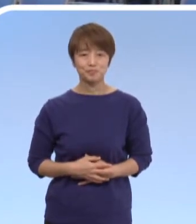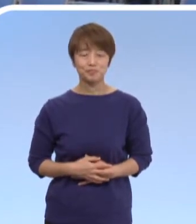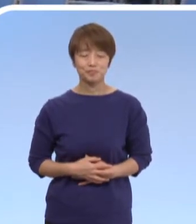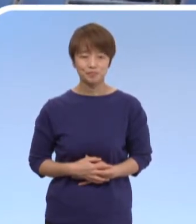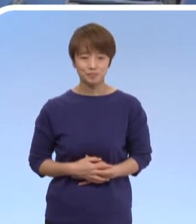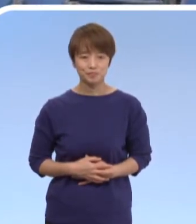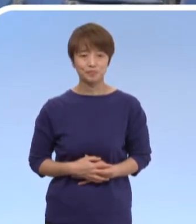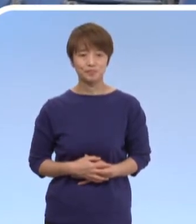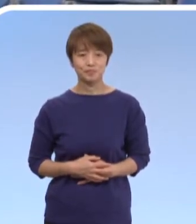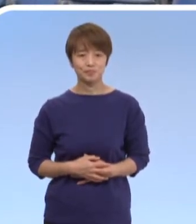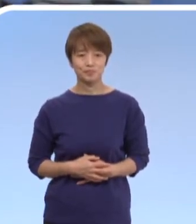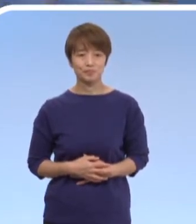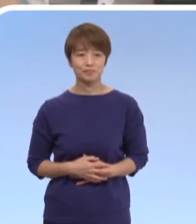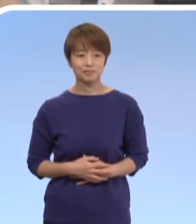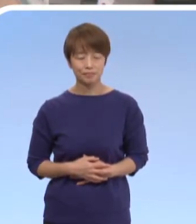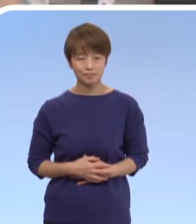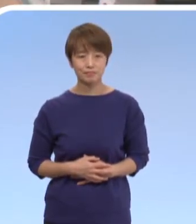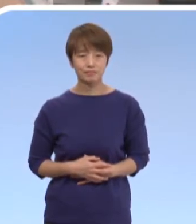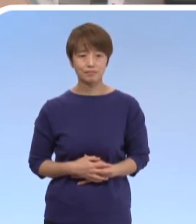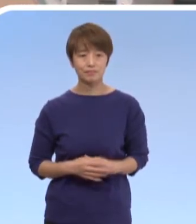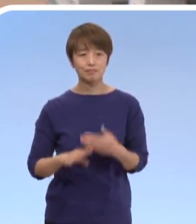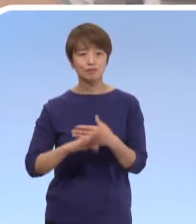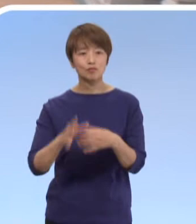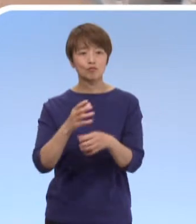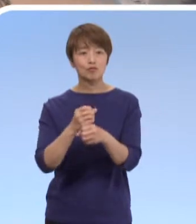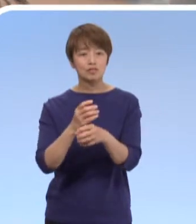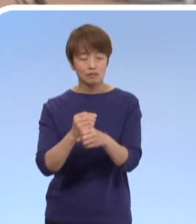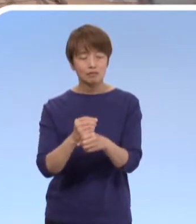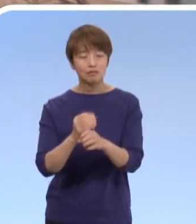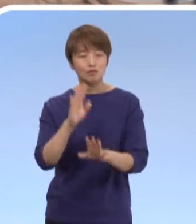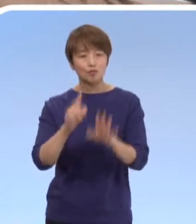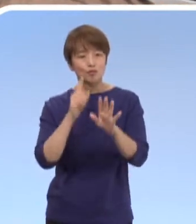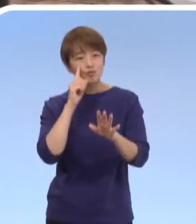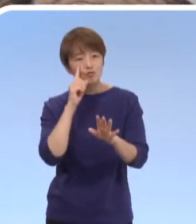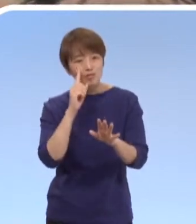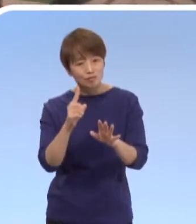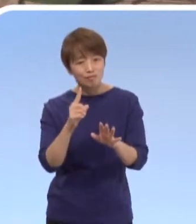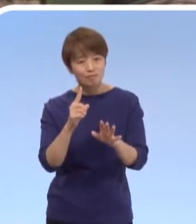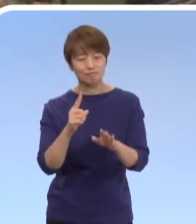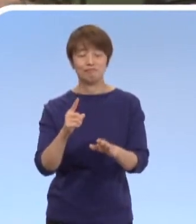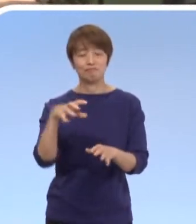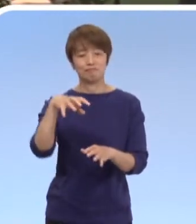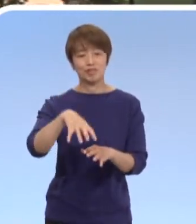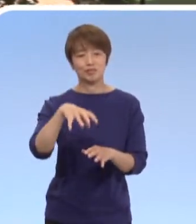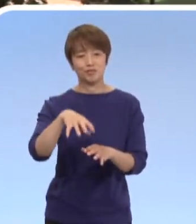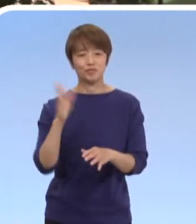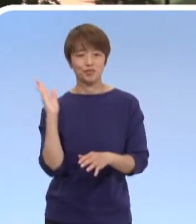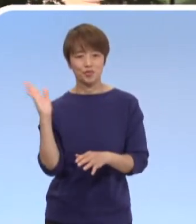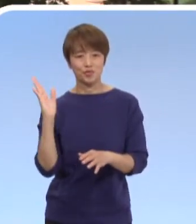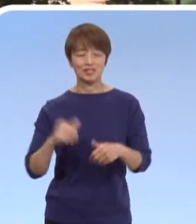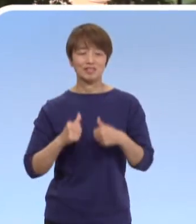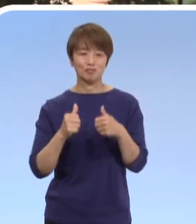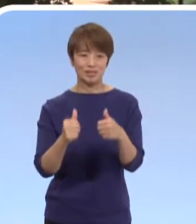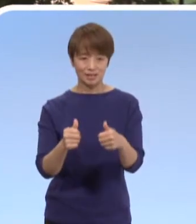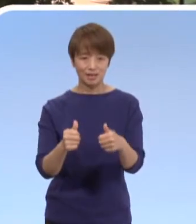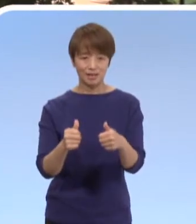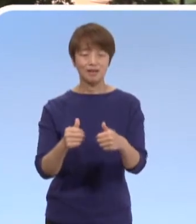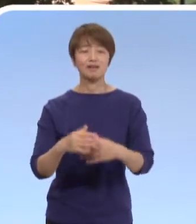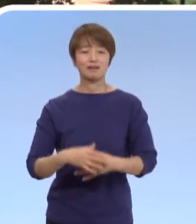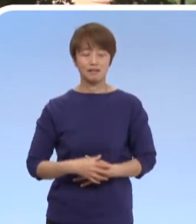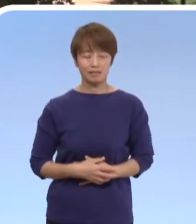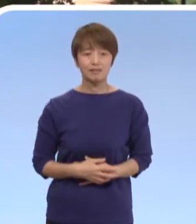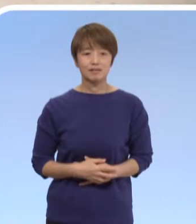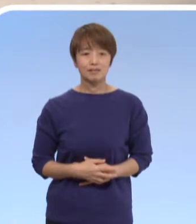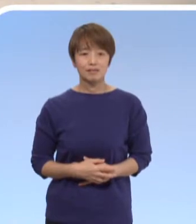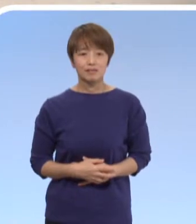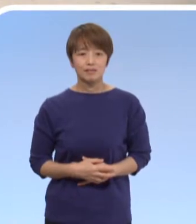たんです最近。 はい、 はい。 別の日、その様子が見られるというので、宝塚市立文